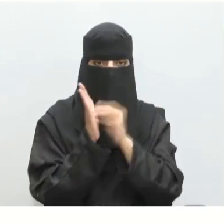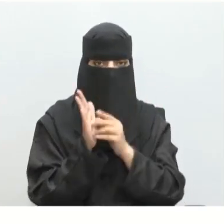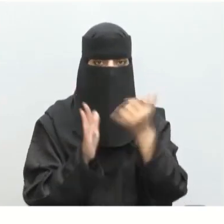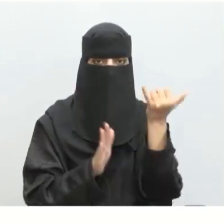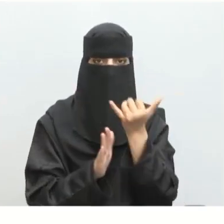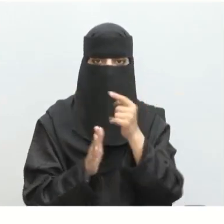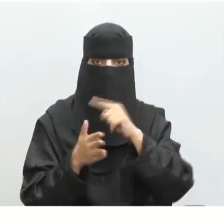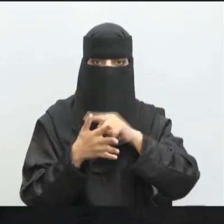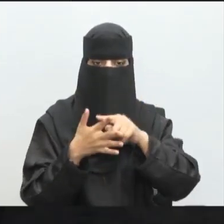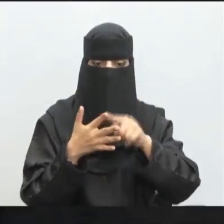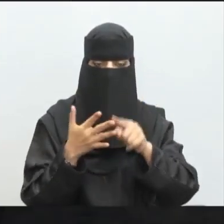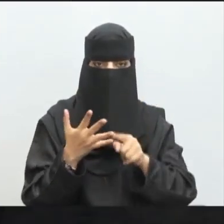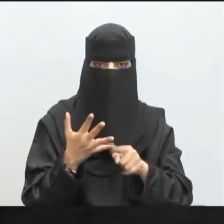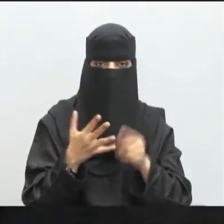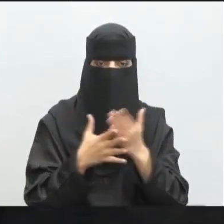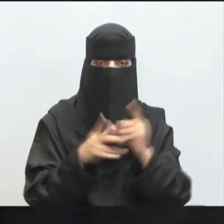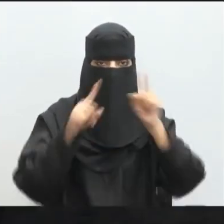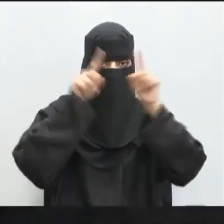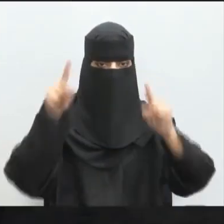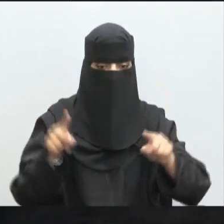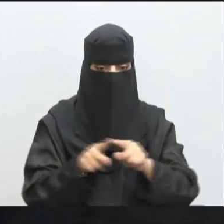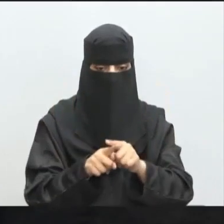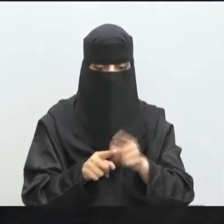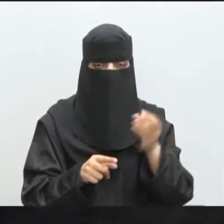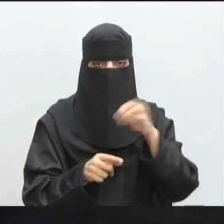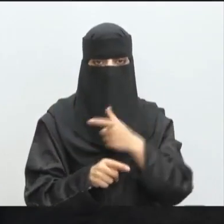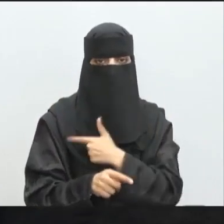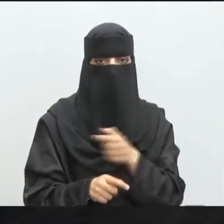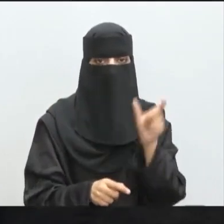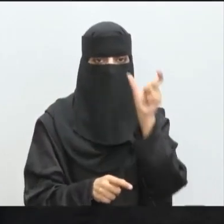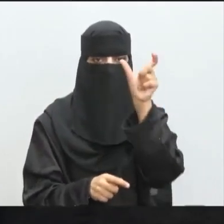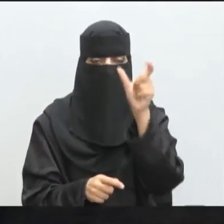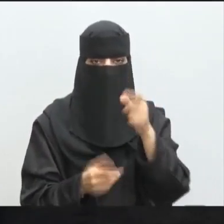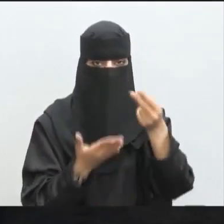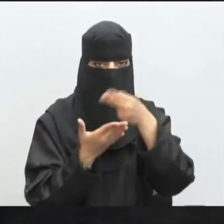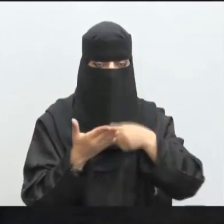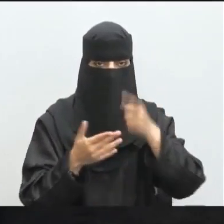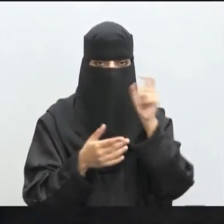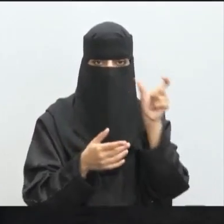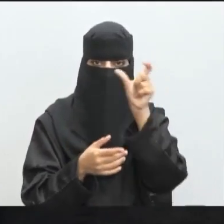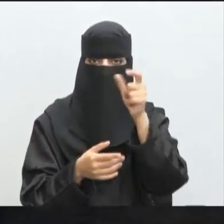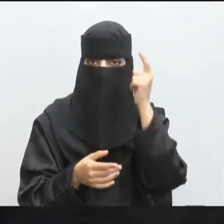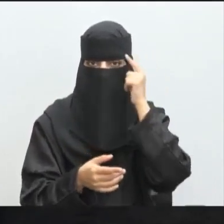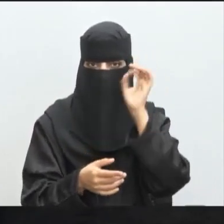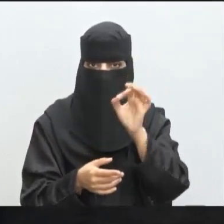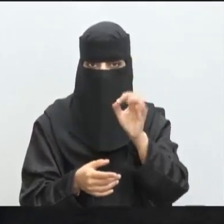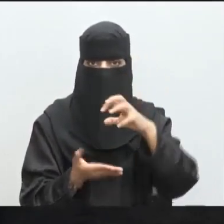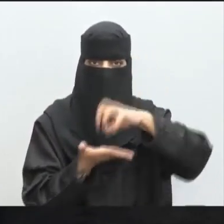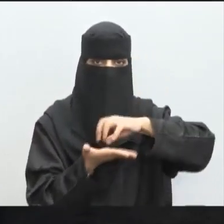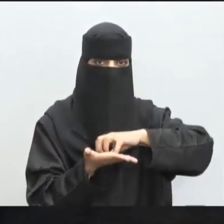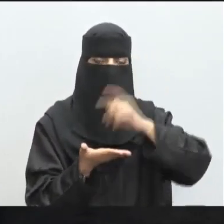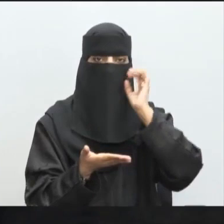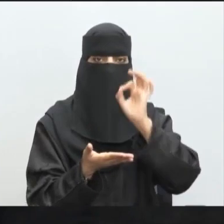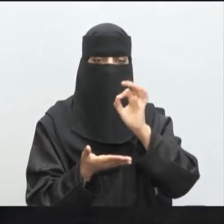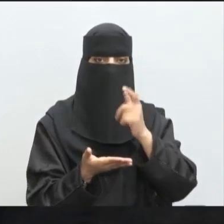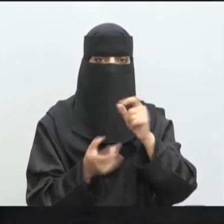الخارجيه للخريطه الطبوغرافيه فهي تحتوي على اس اسم الخريطه لابد من وجود اسم الخريطه لهذه المنطقه